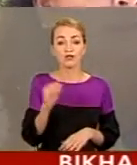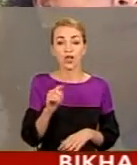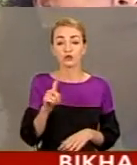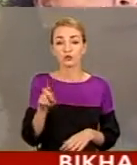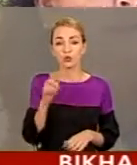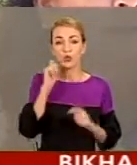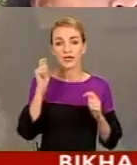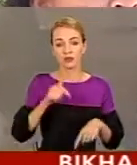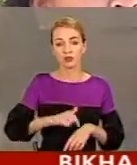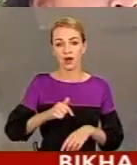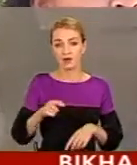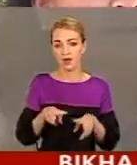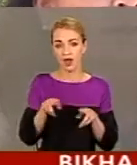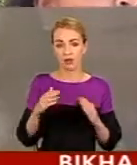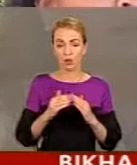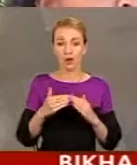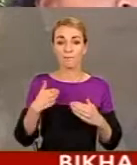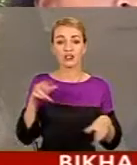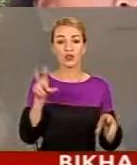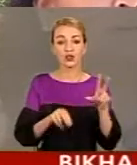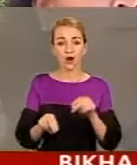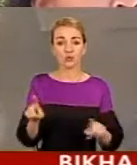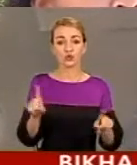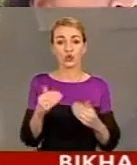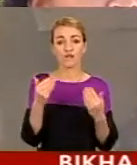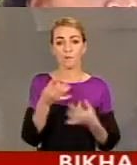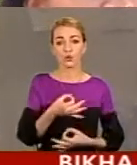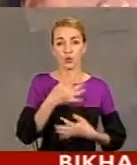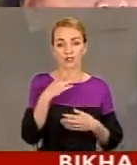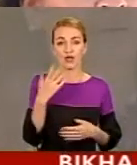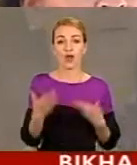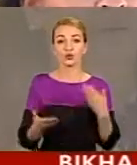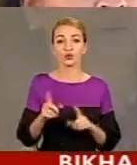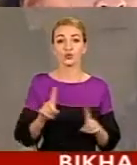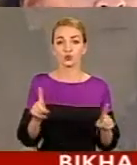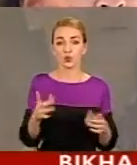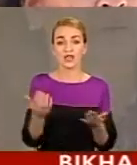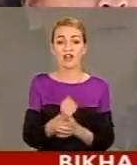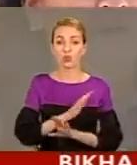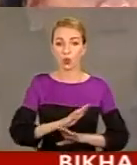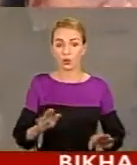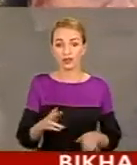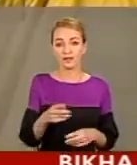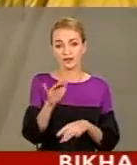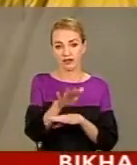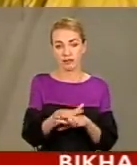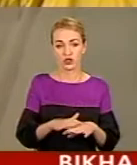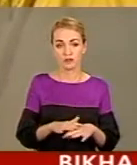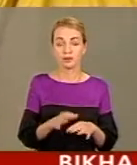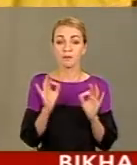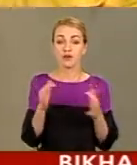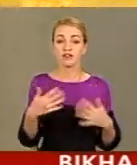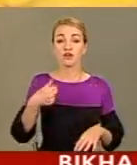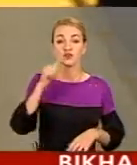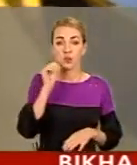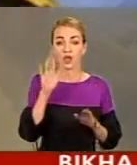українці почувалися як вдома. Ми сподіваємося, що вам подобається. Якщо ж щось не виходить, вибачте. Щоправда, вже